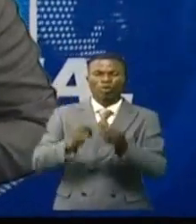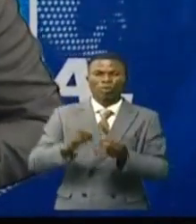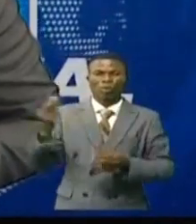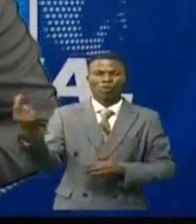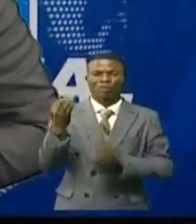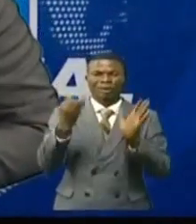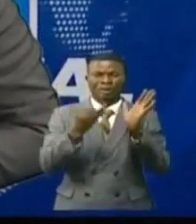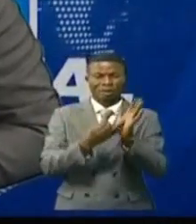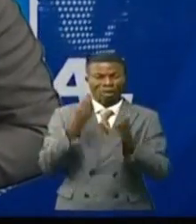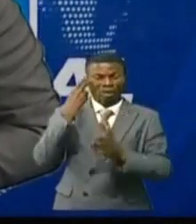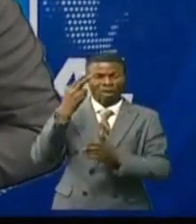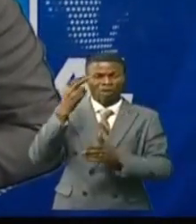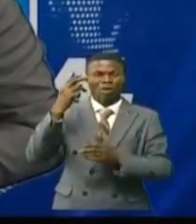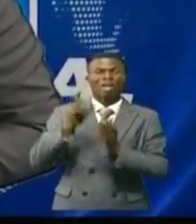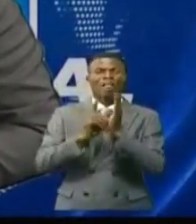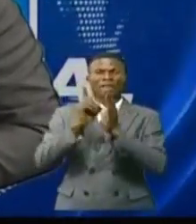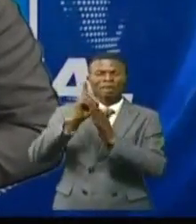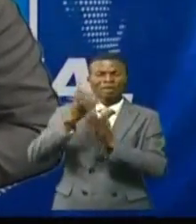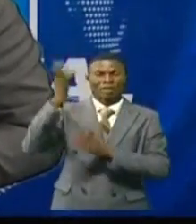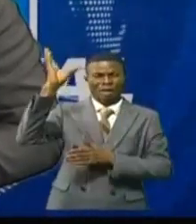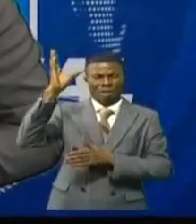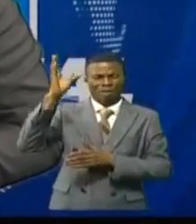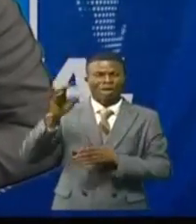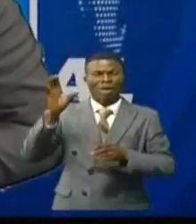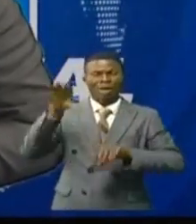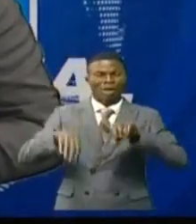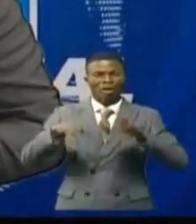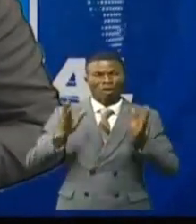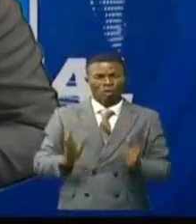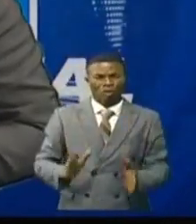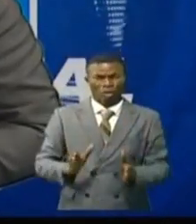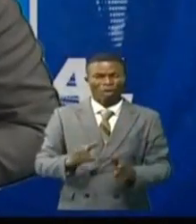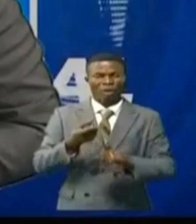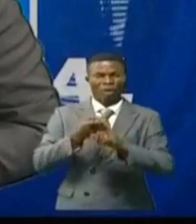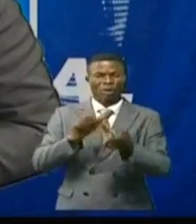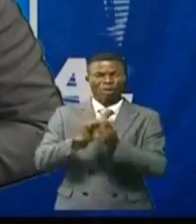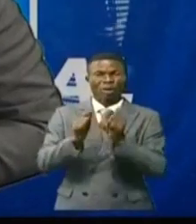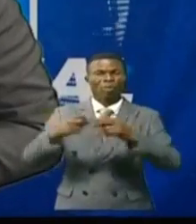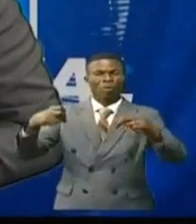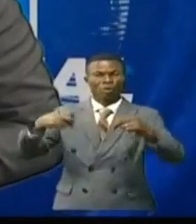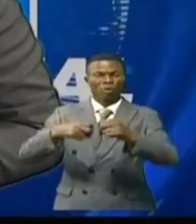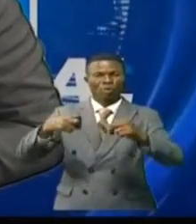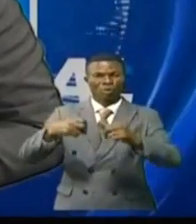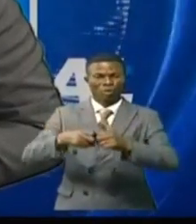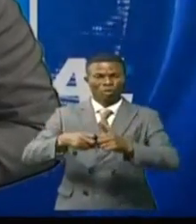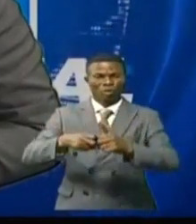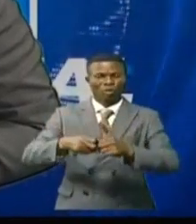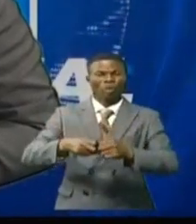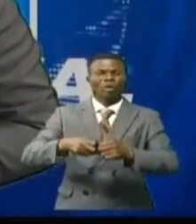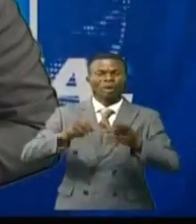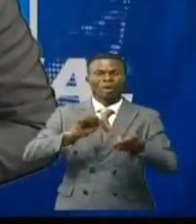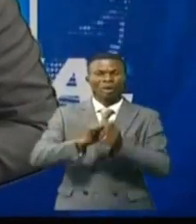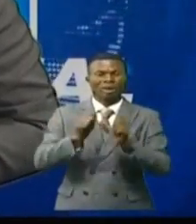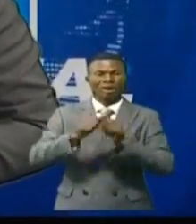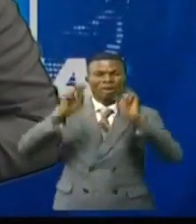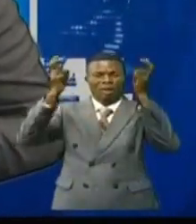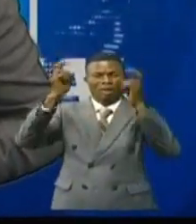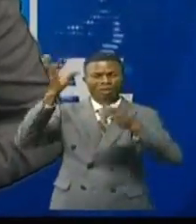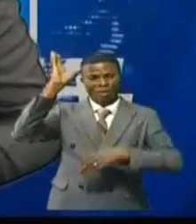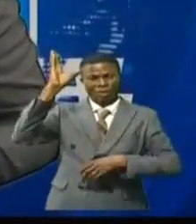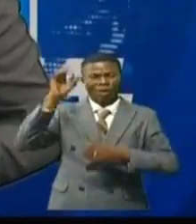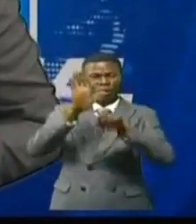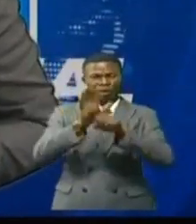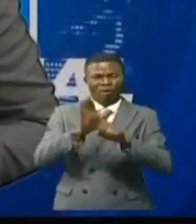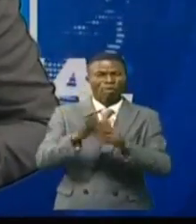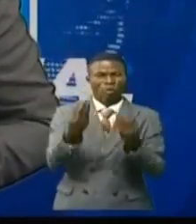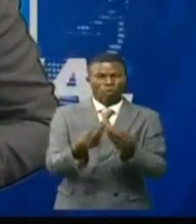de développement des communautés locales et peuples autochtones, celle liée à l'électrification des milieux ruraux et périurbains, ainsi que plusieurs